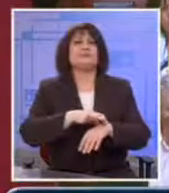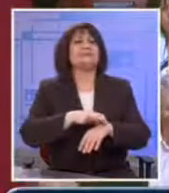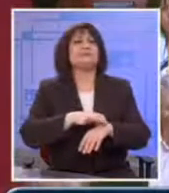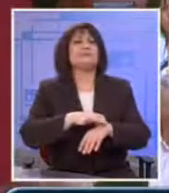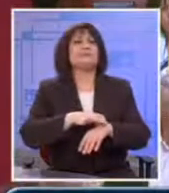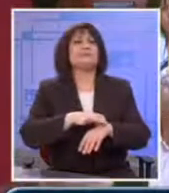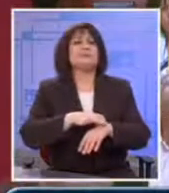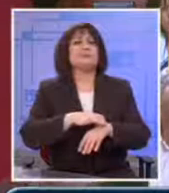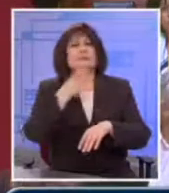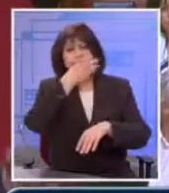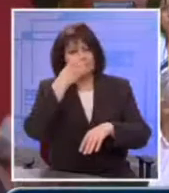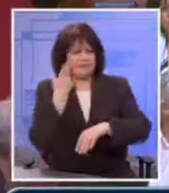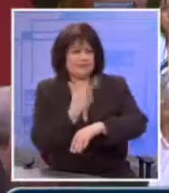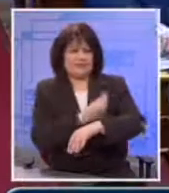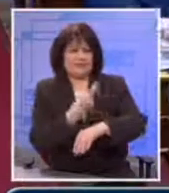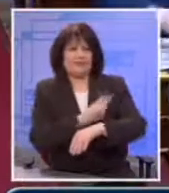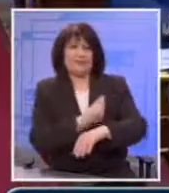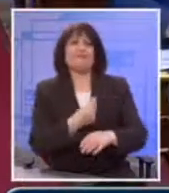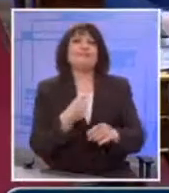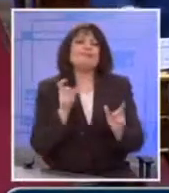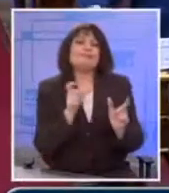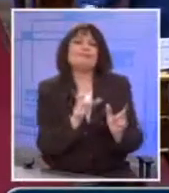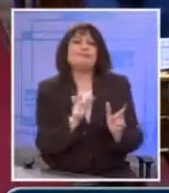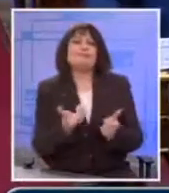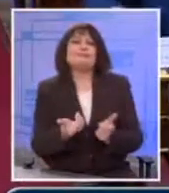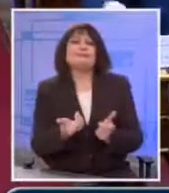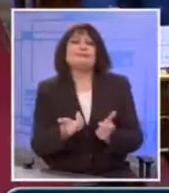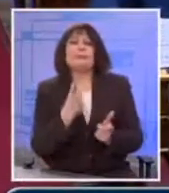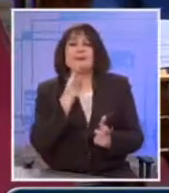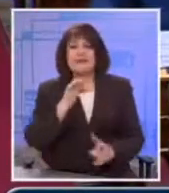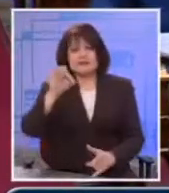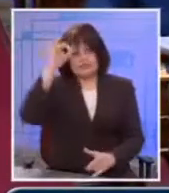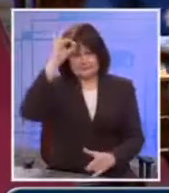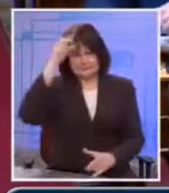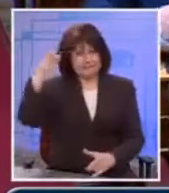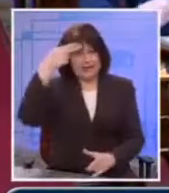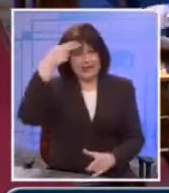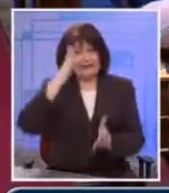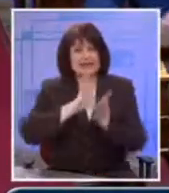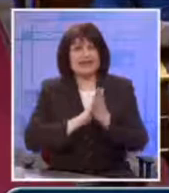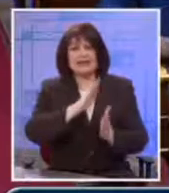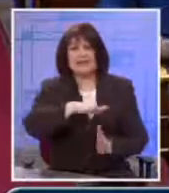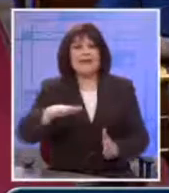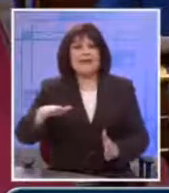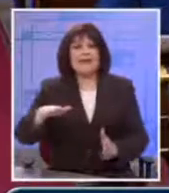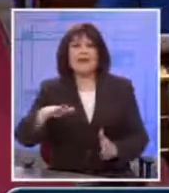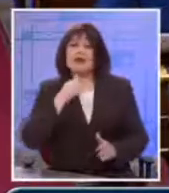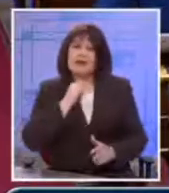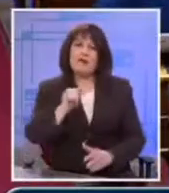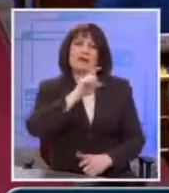τους τοξικοεξαρτημένους και που στιγματίζουν για πάντα τις ζωές των μικρών παιδιών, των νέων